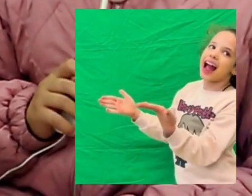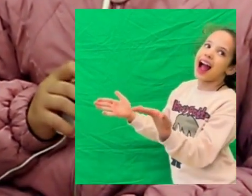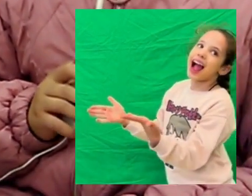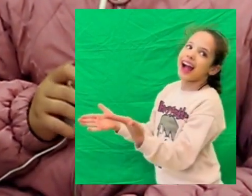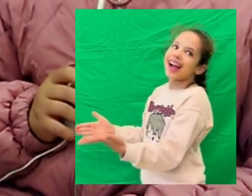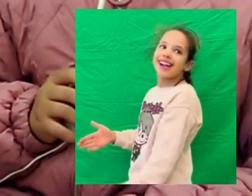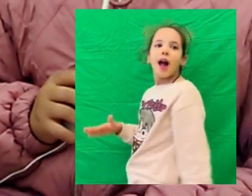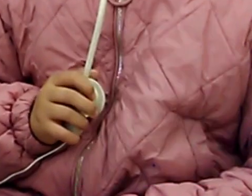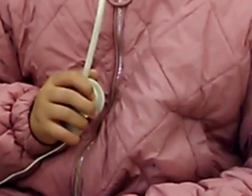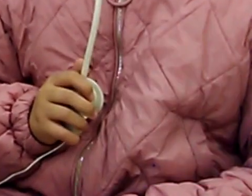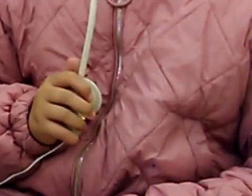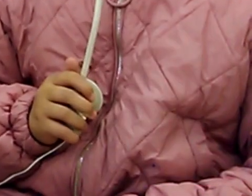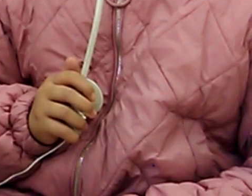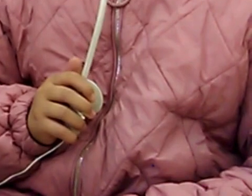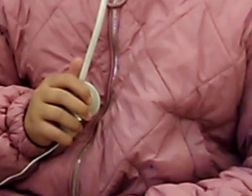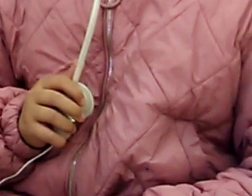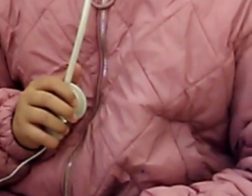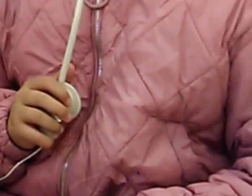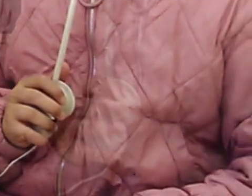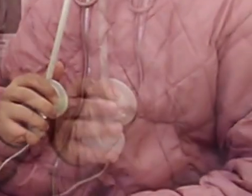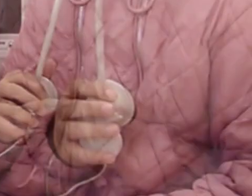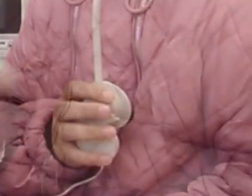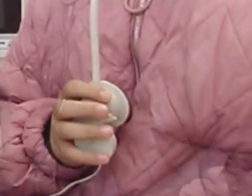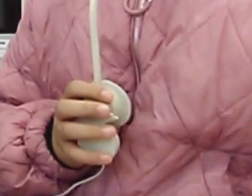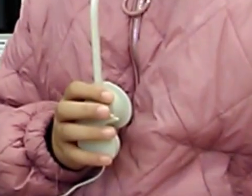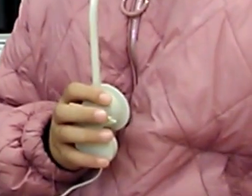Lan bikaina eskerrik asko.